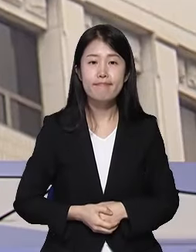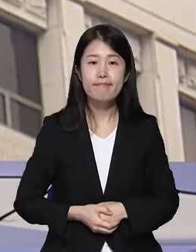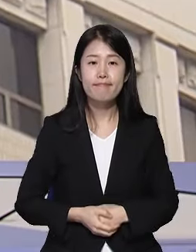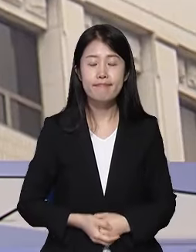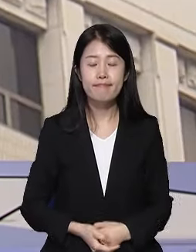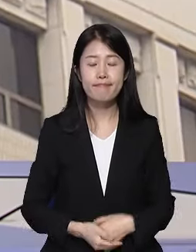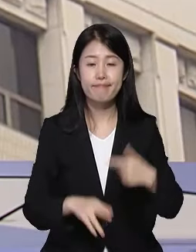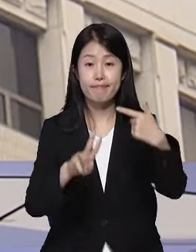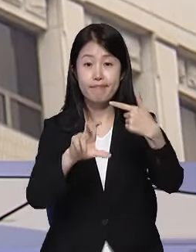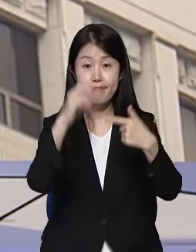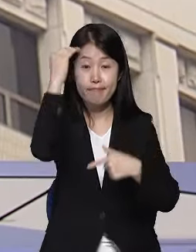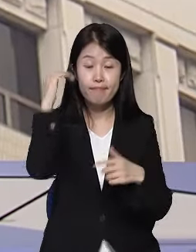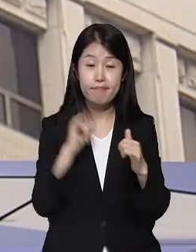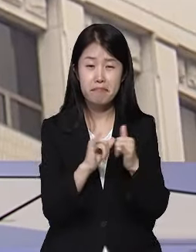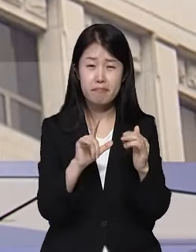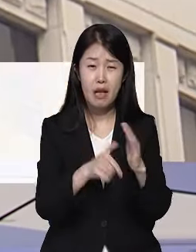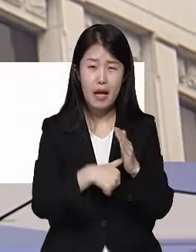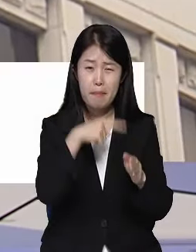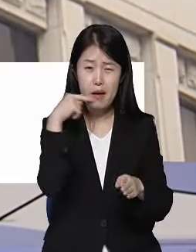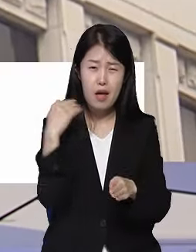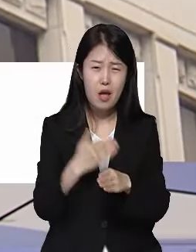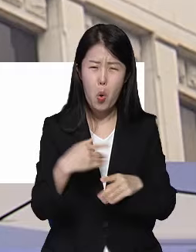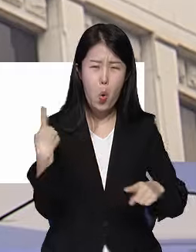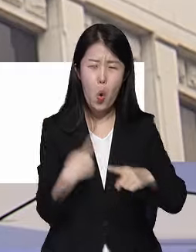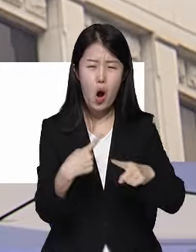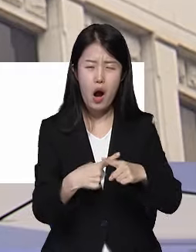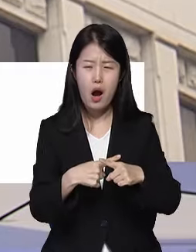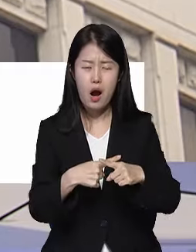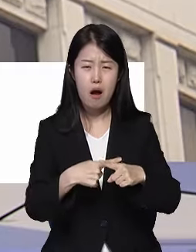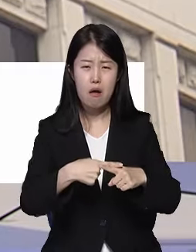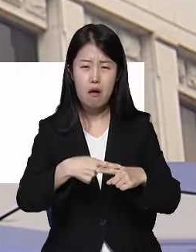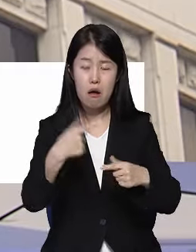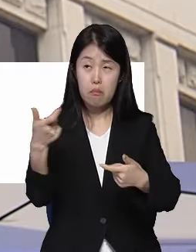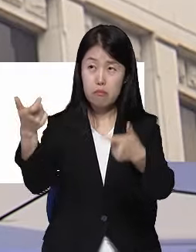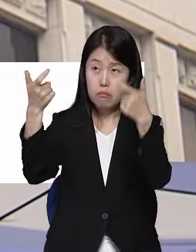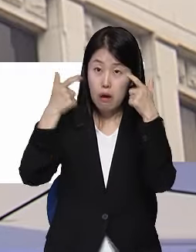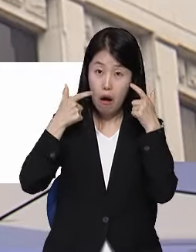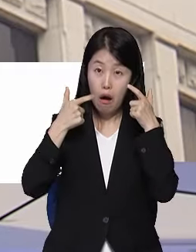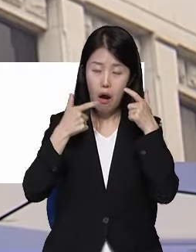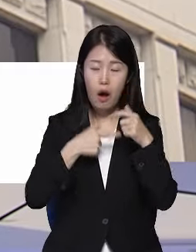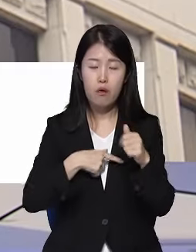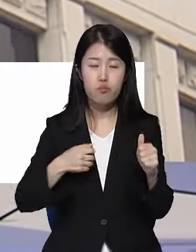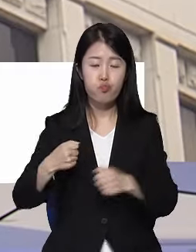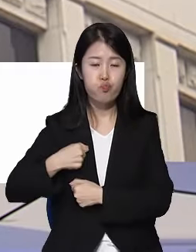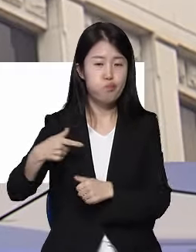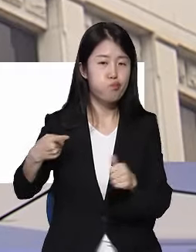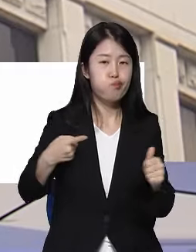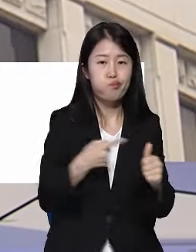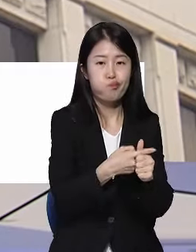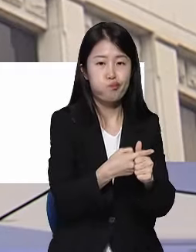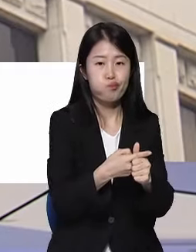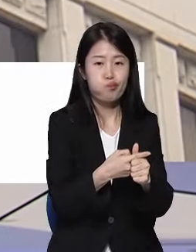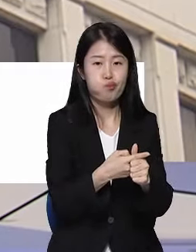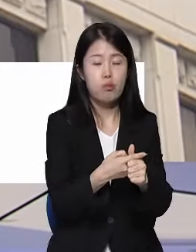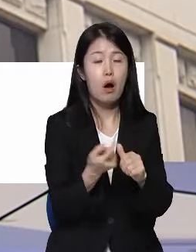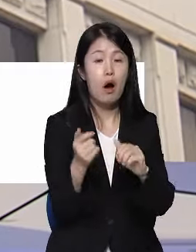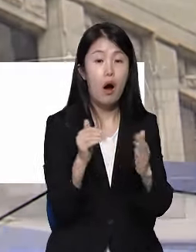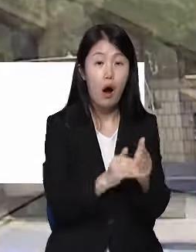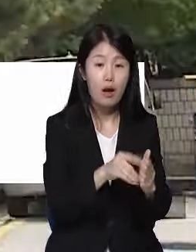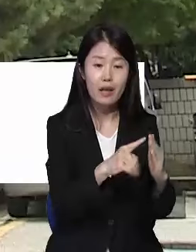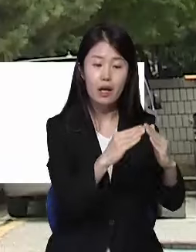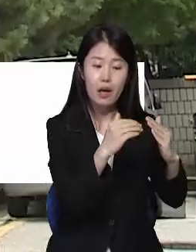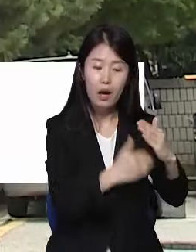6.25 한국전쟁 때 공산당으로 몰려 군인들에 의해 살해된 기자의 유족에게 국가 배상금을 지급하라는